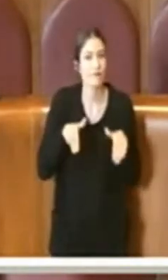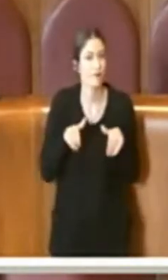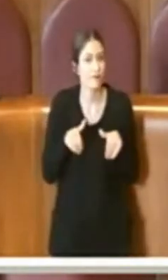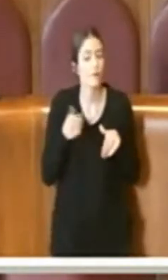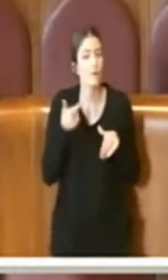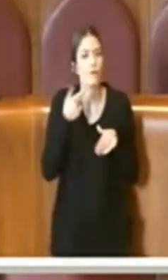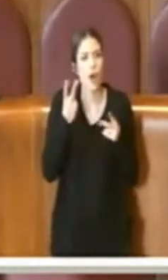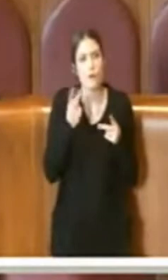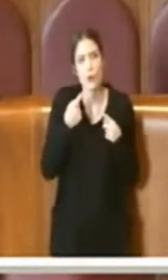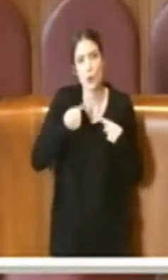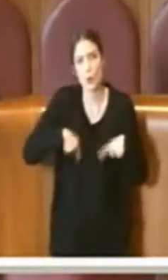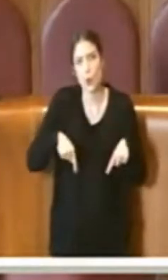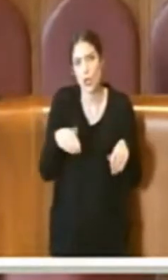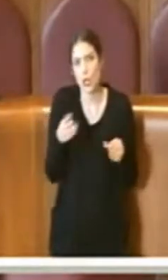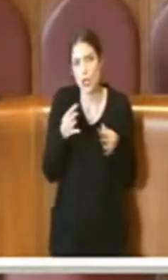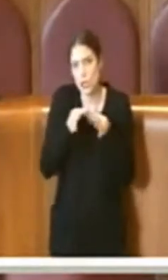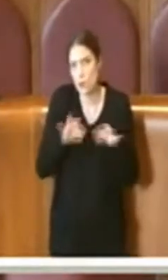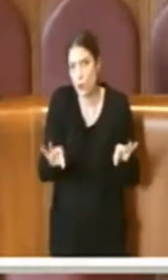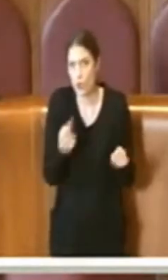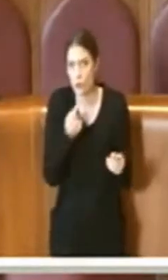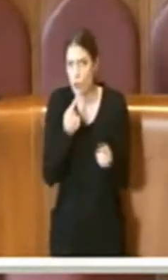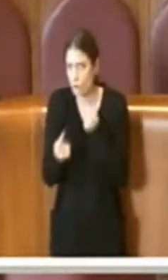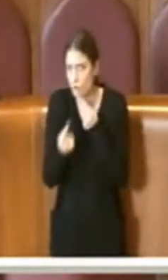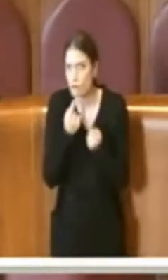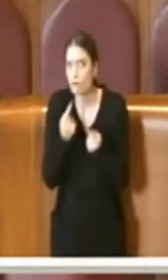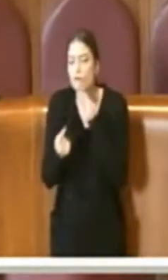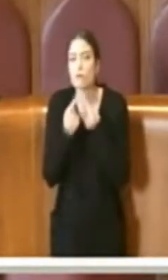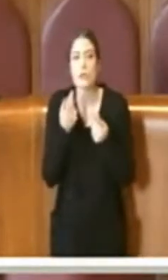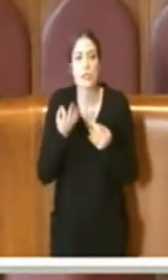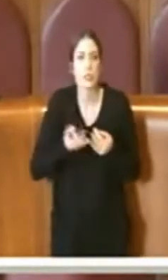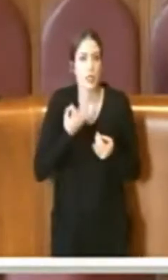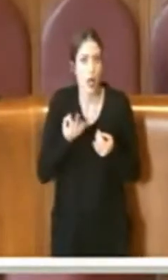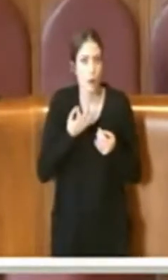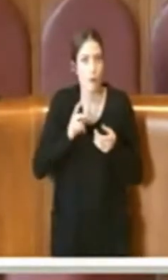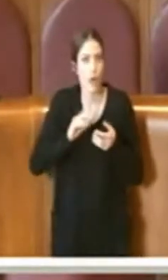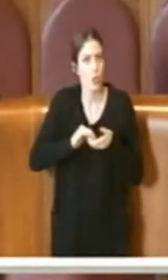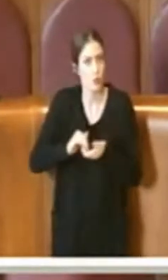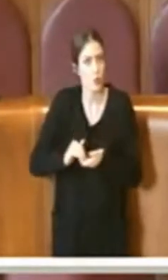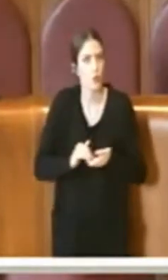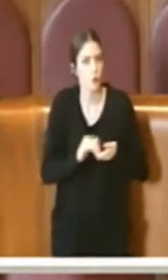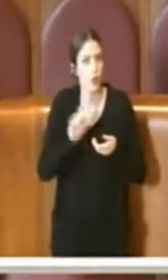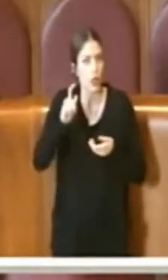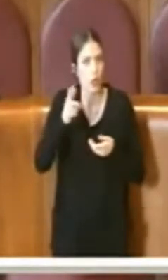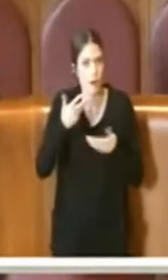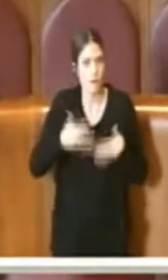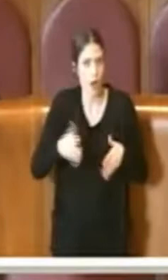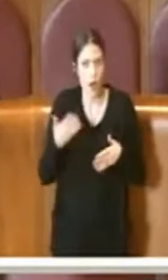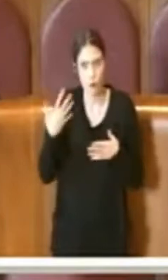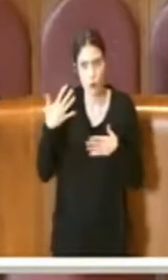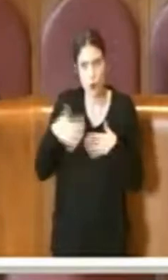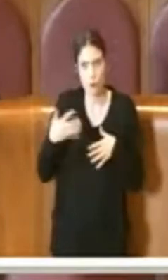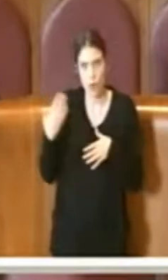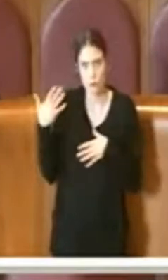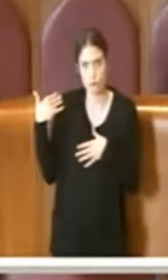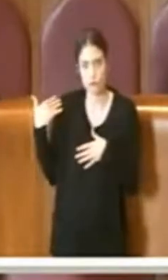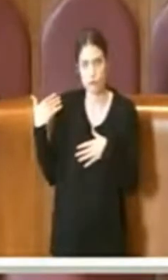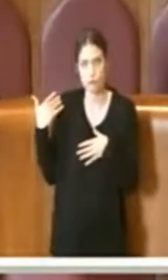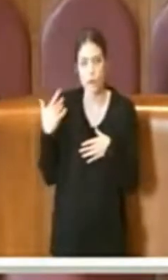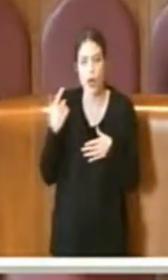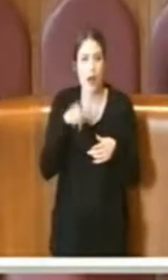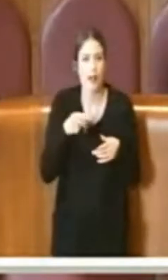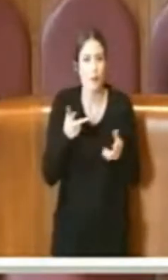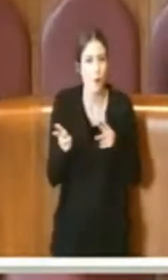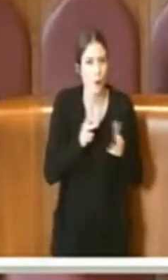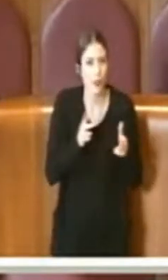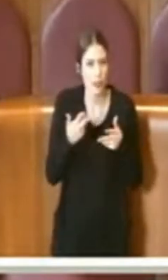siamo disponibili al dialogo, come abbiamo fatto sempre con le associazioni di categoria, sia lato commercio che lato mobilità, per trovare